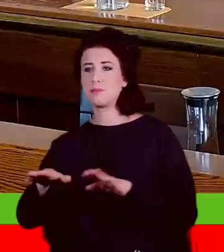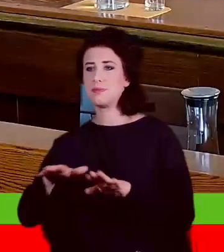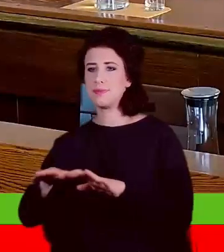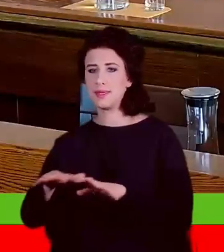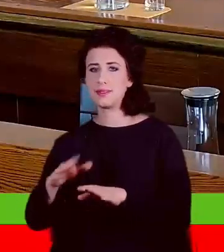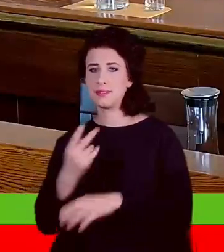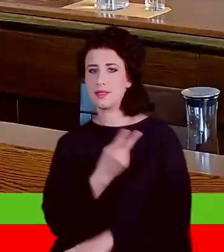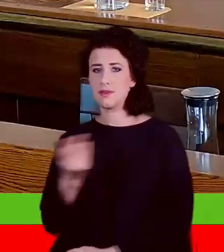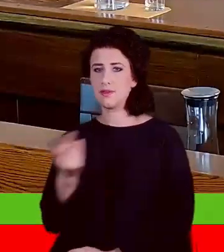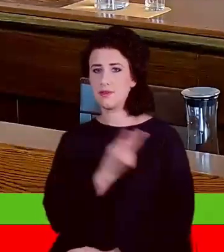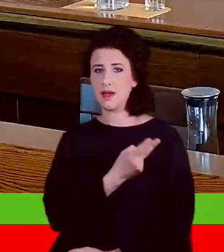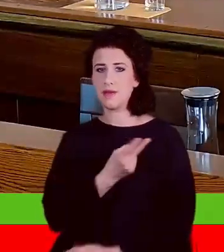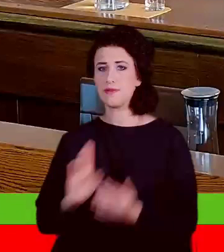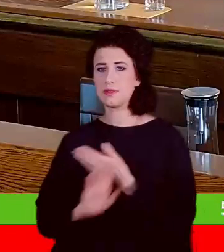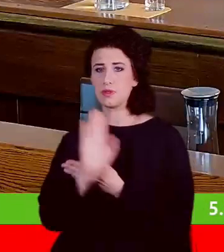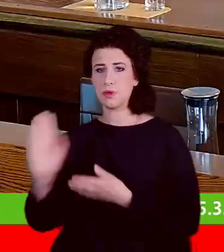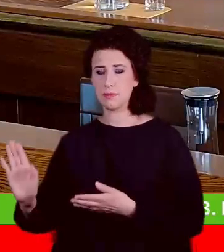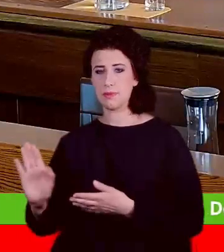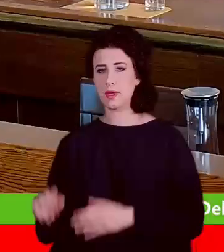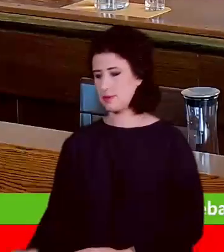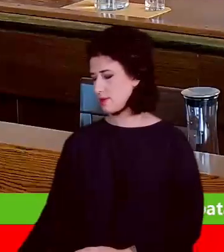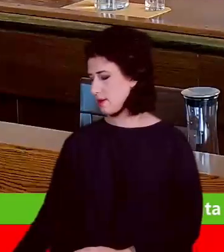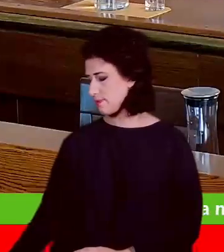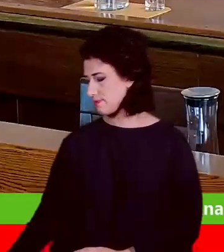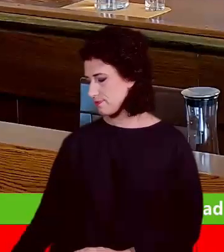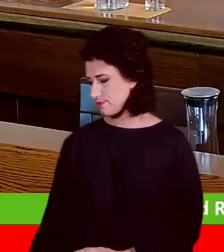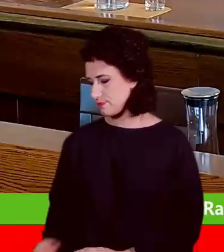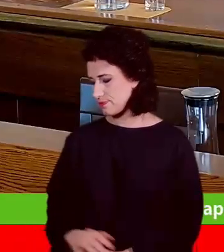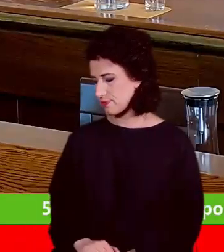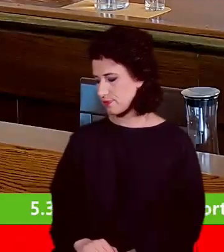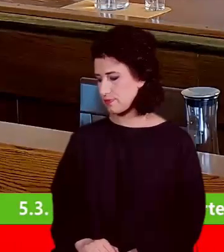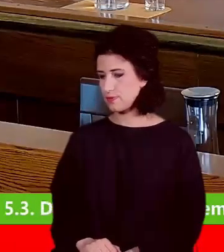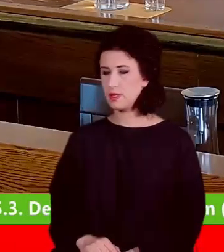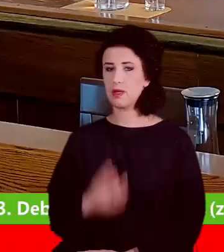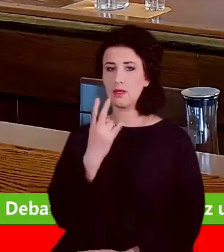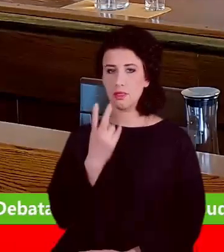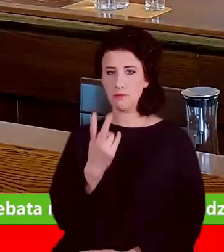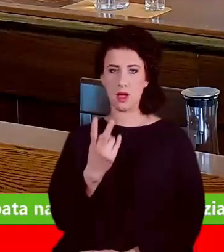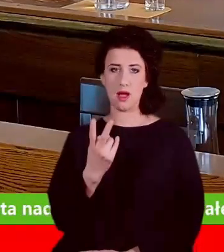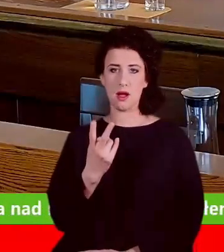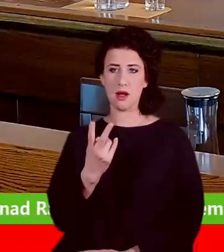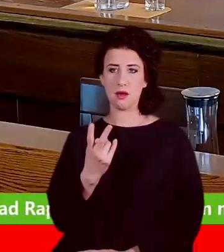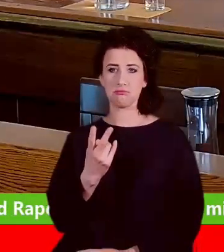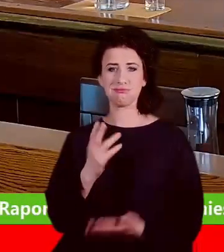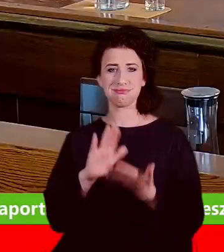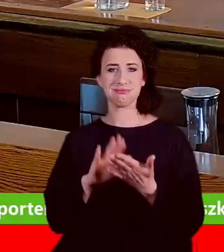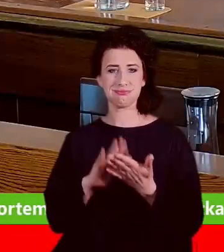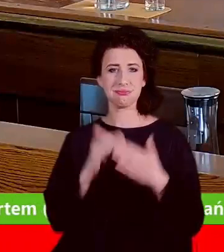znamienne wystąpienia, wręcz takie laurki dla władzy naszej tutaj lubelskiej, które